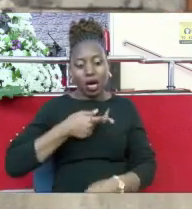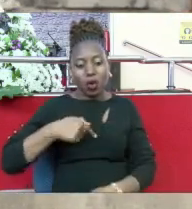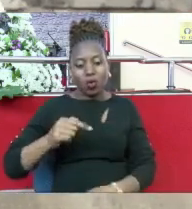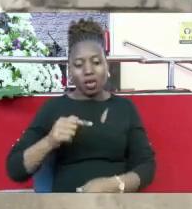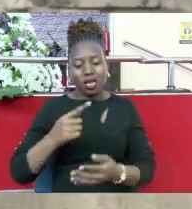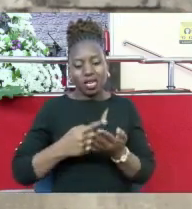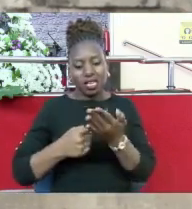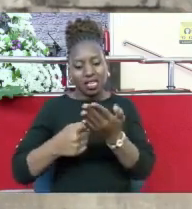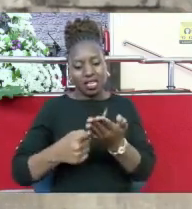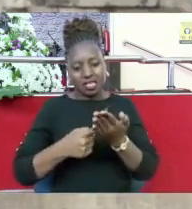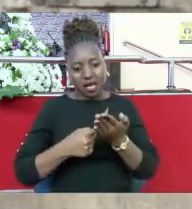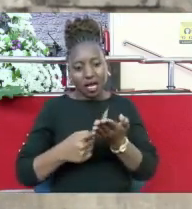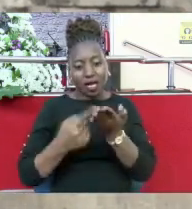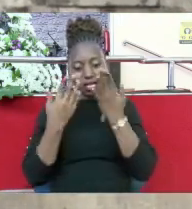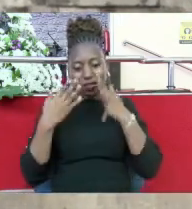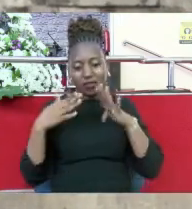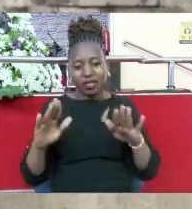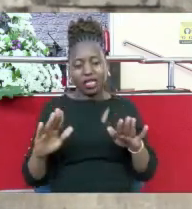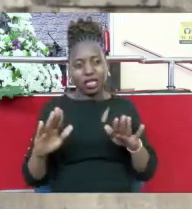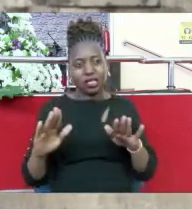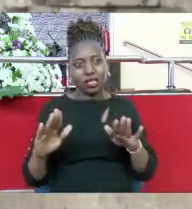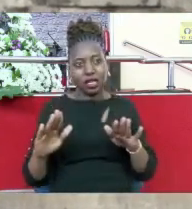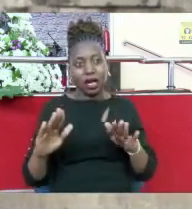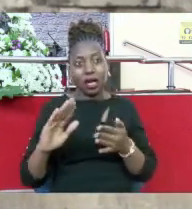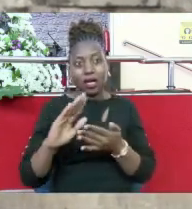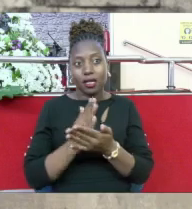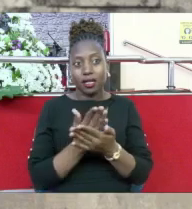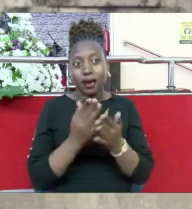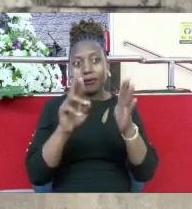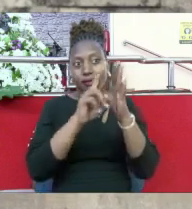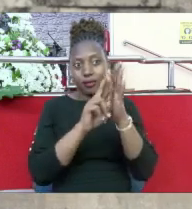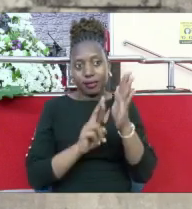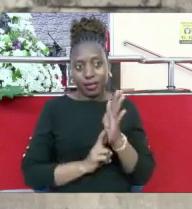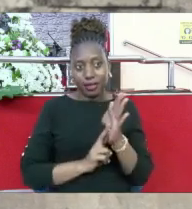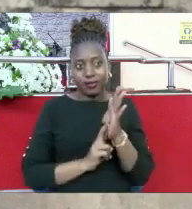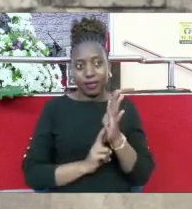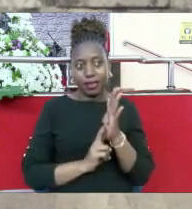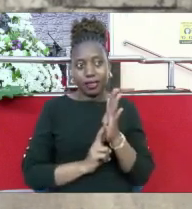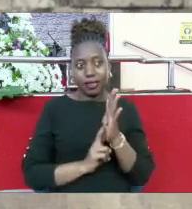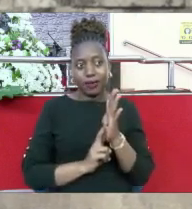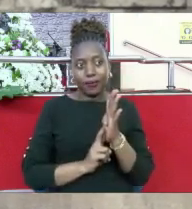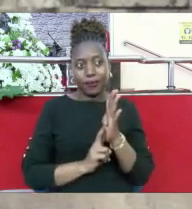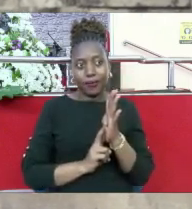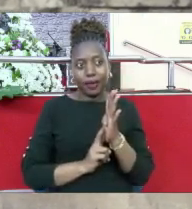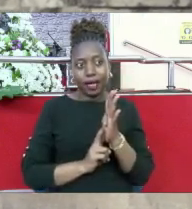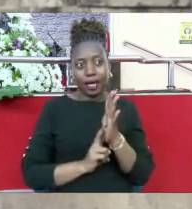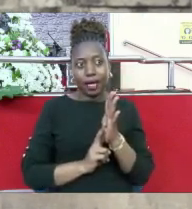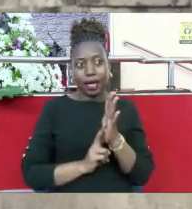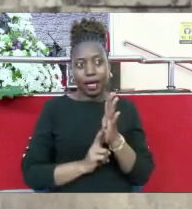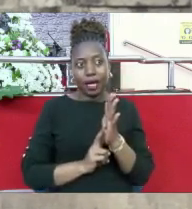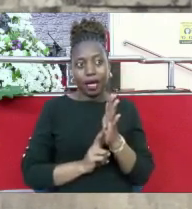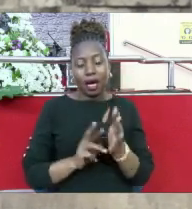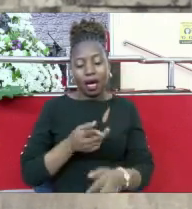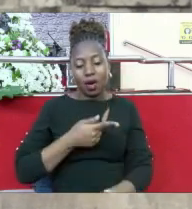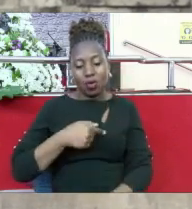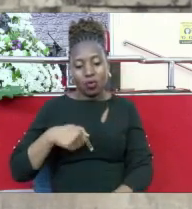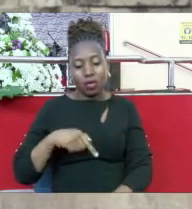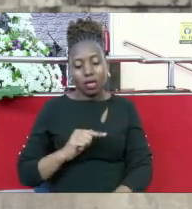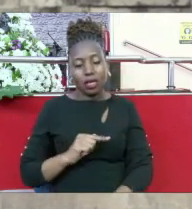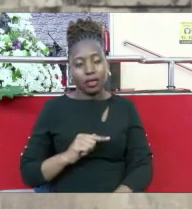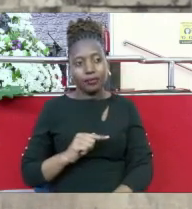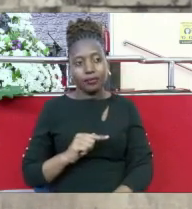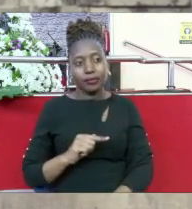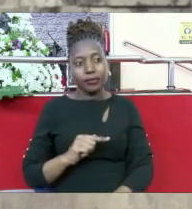ambayo yamepita tumekuwa tukisoma juu ya nidhamu kadhaa. We took some time on giving.